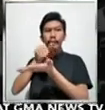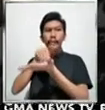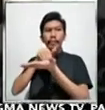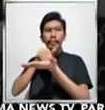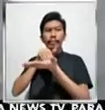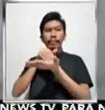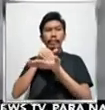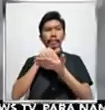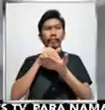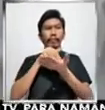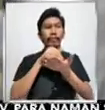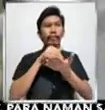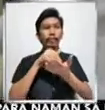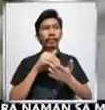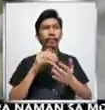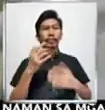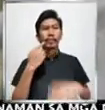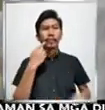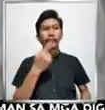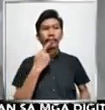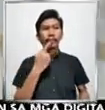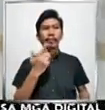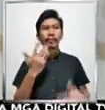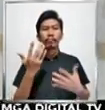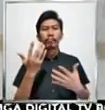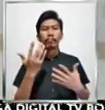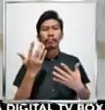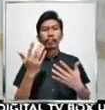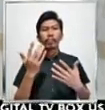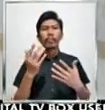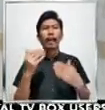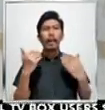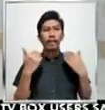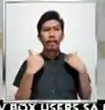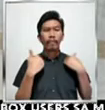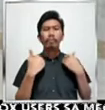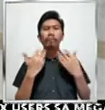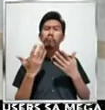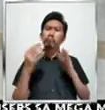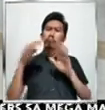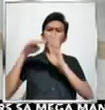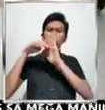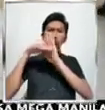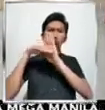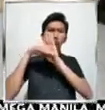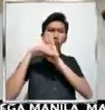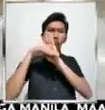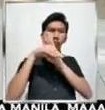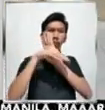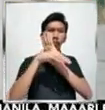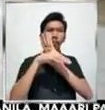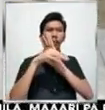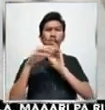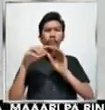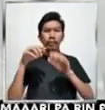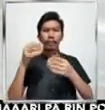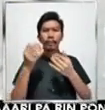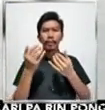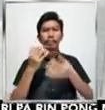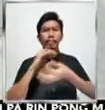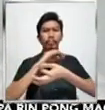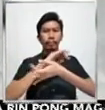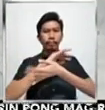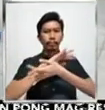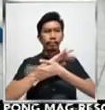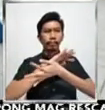eksperto, may nakikita ng flattening of the curve sa mga COVID-19 cases sa bansa. Pero dapat mas maging maingat pa raw ang